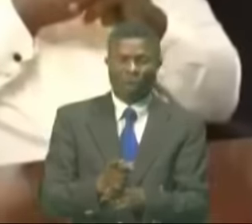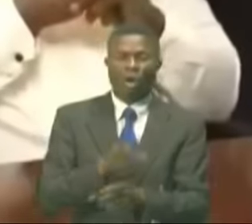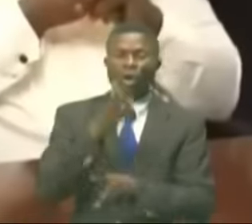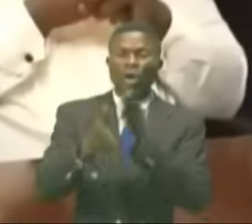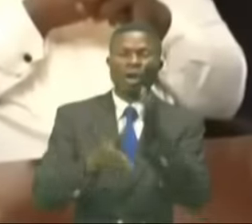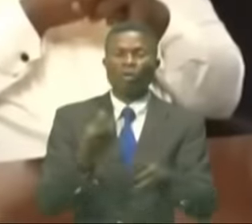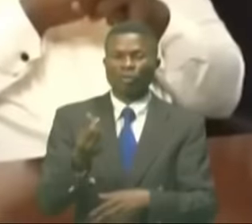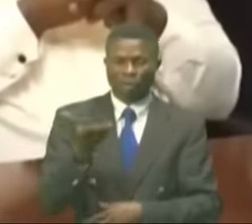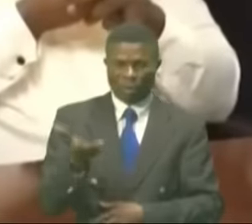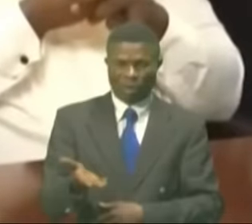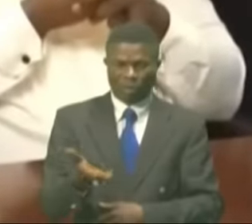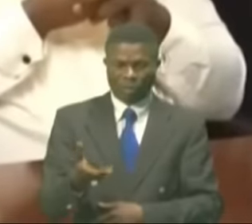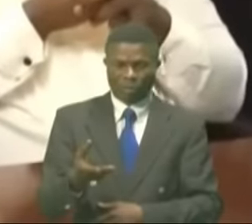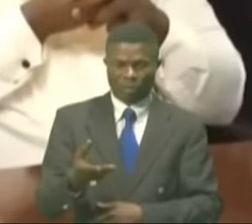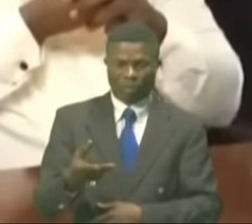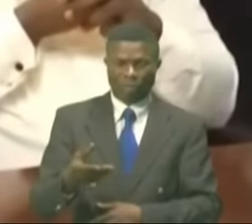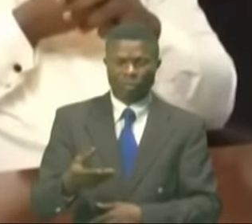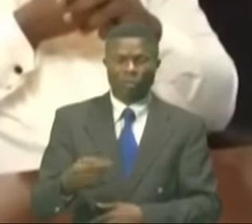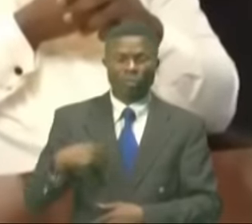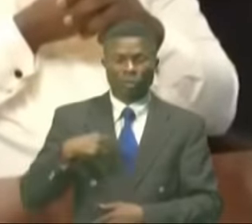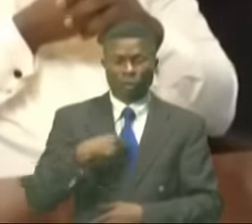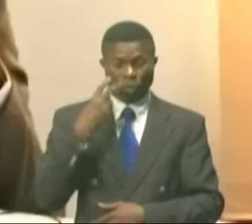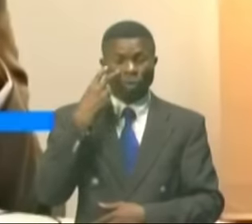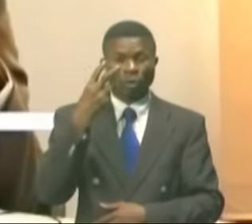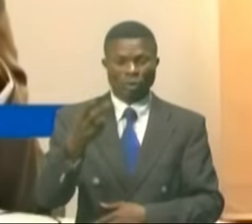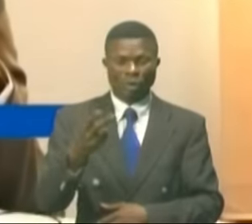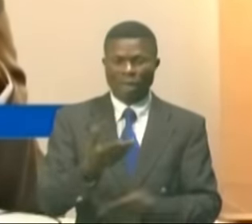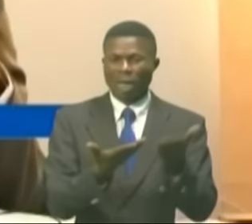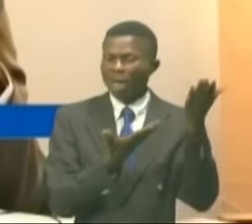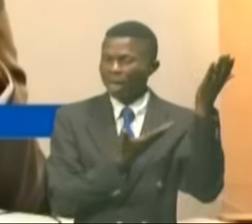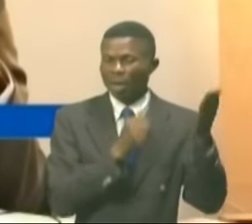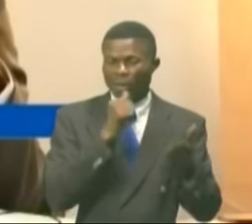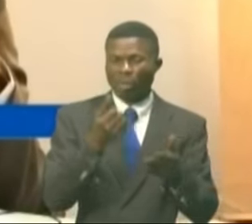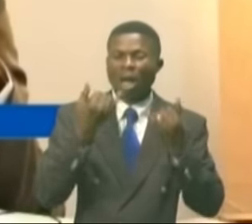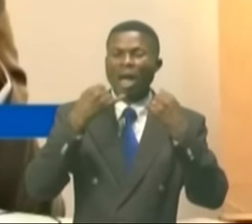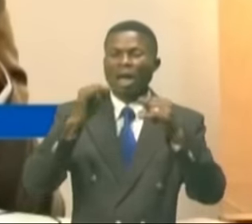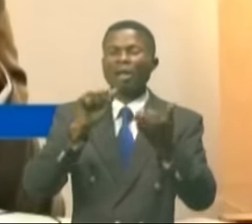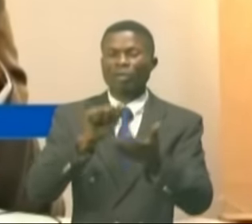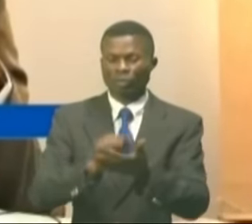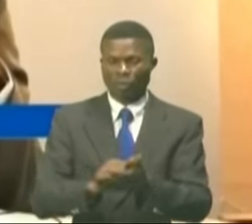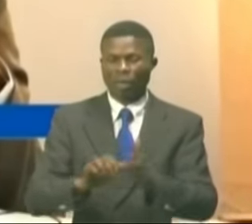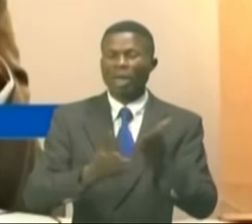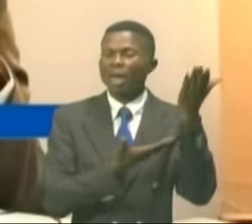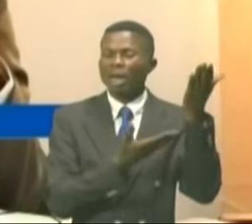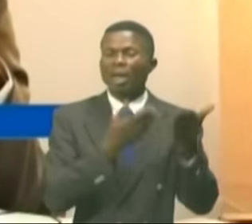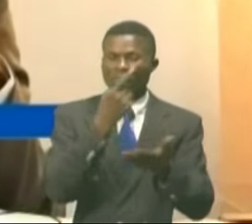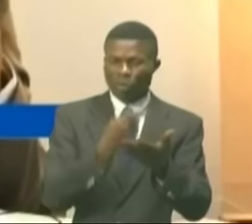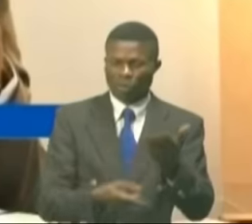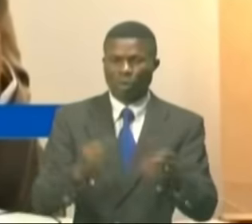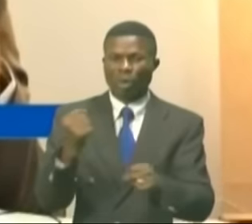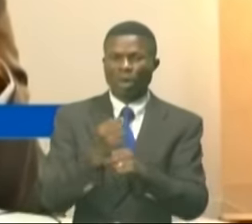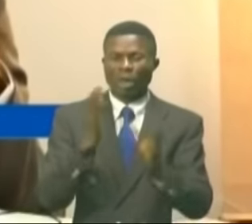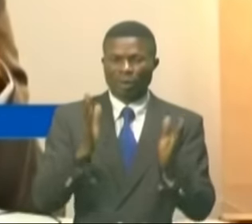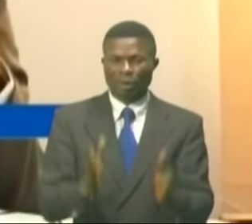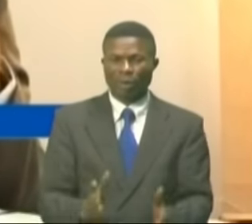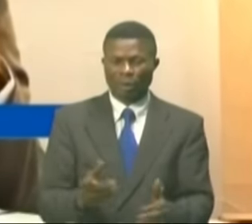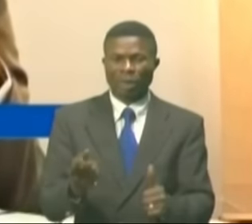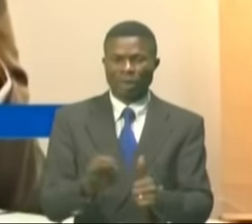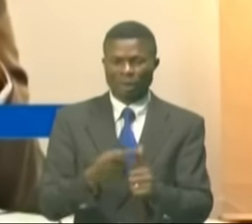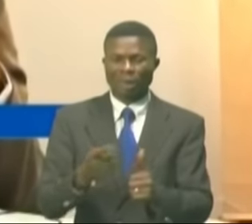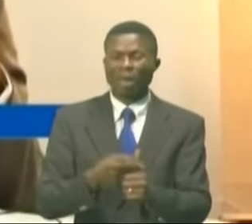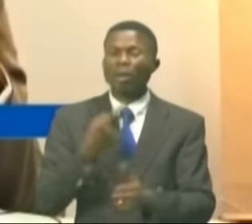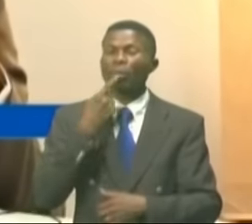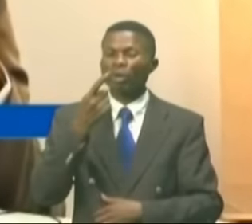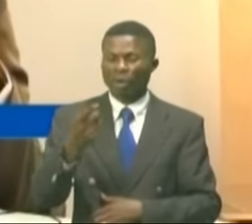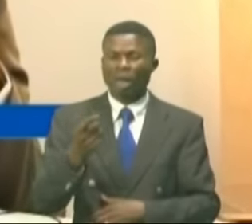détournement. Et on avait trouvé que ce n'était pas important de communiquer, parce que ce qui est important pour le personnel, c'est de lui dire